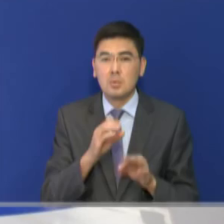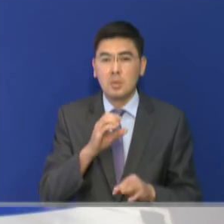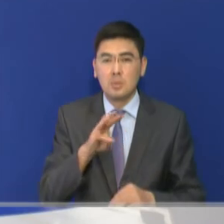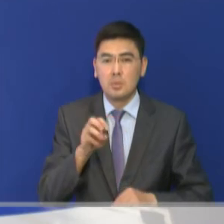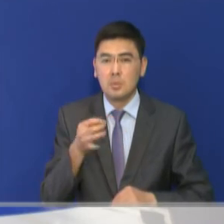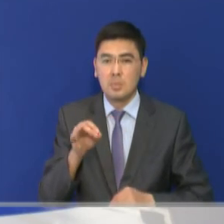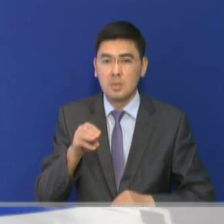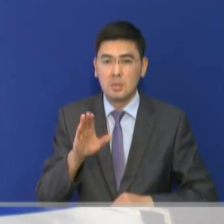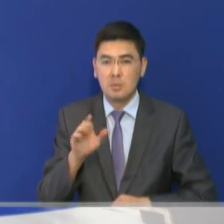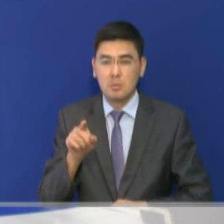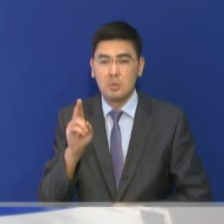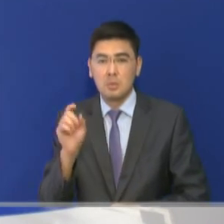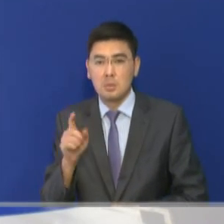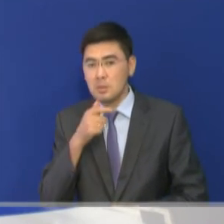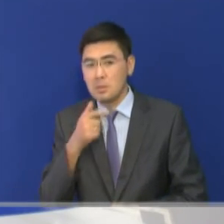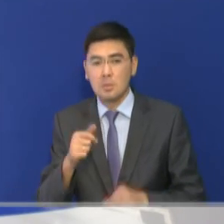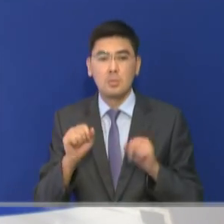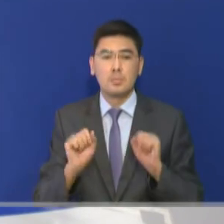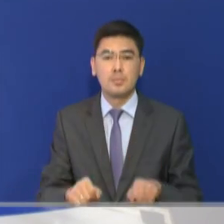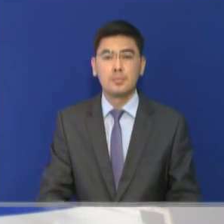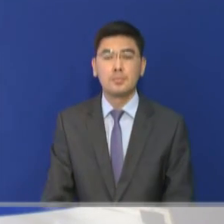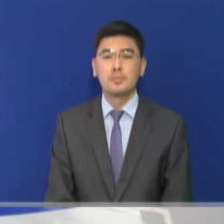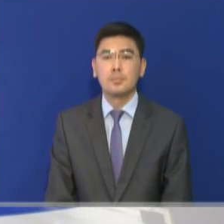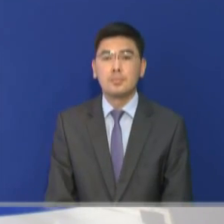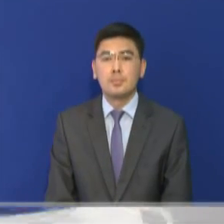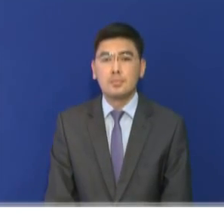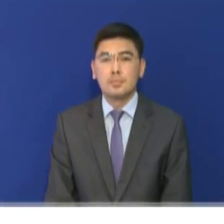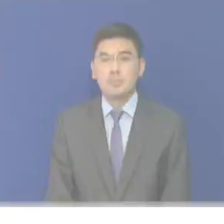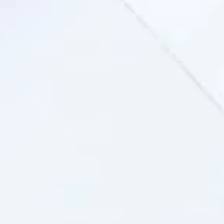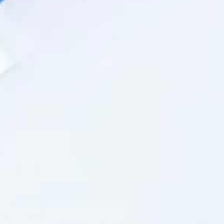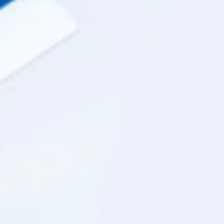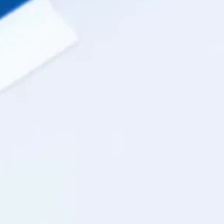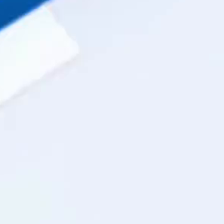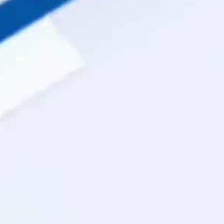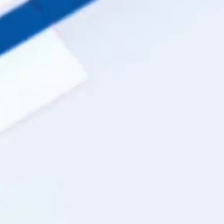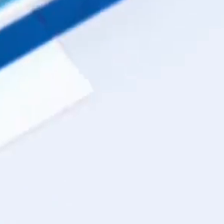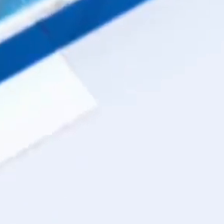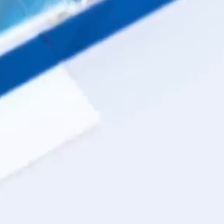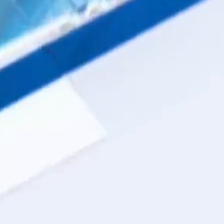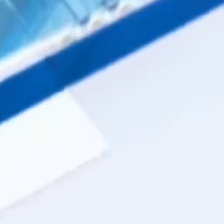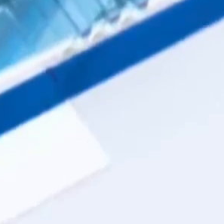семи.tv.kz. На этом выпуск новостей завершен. Всего вам доброго и до встречи.